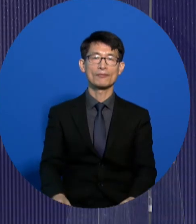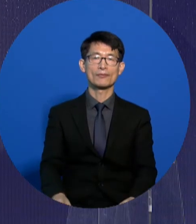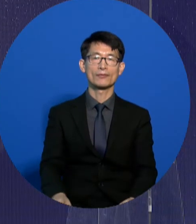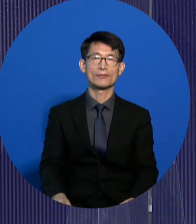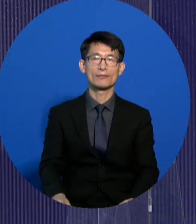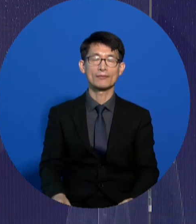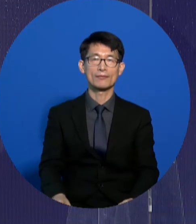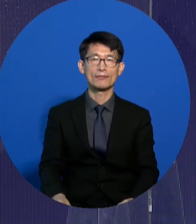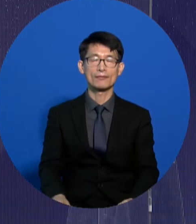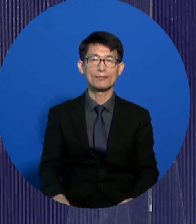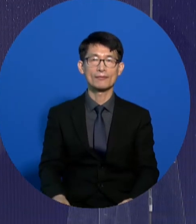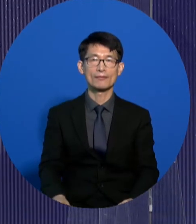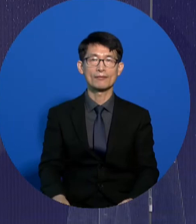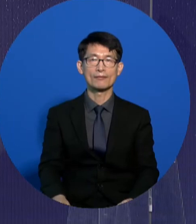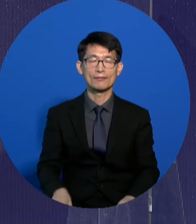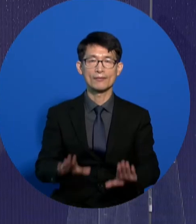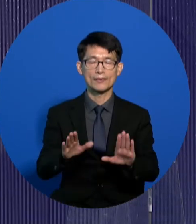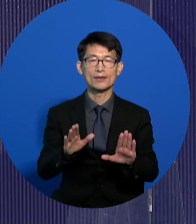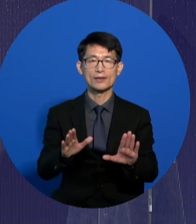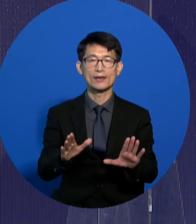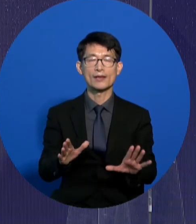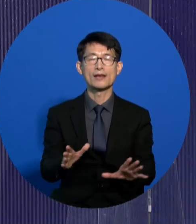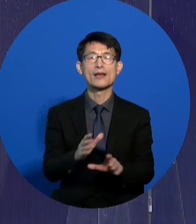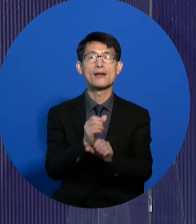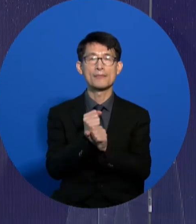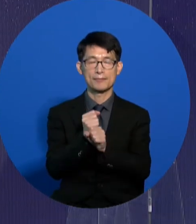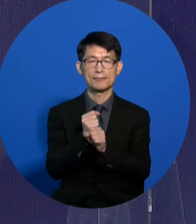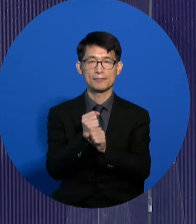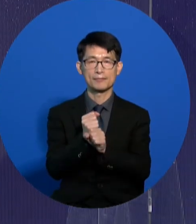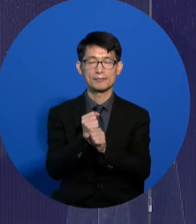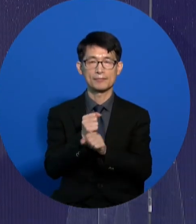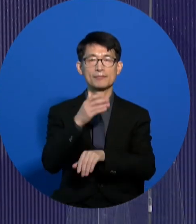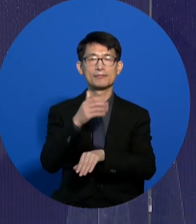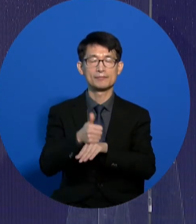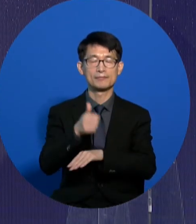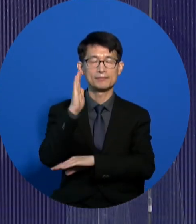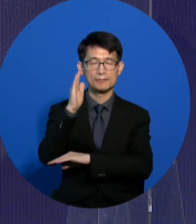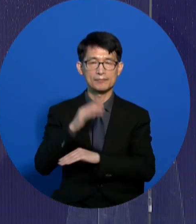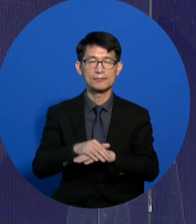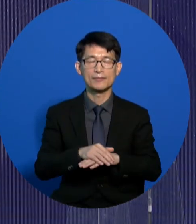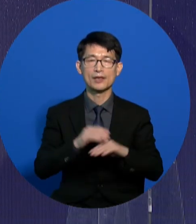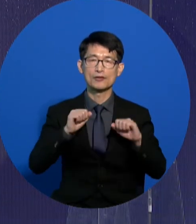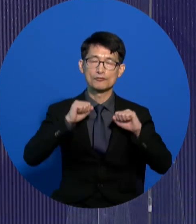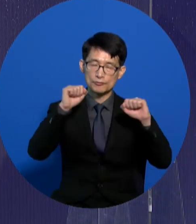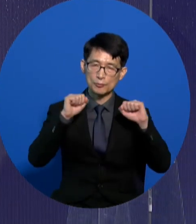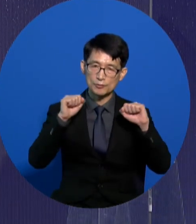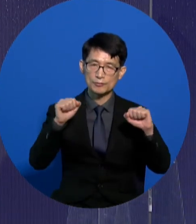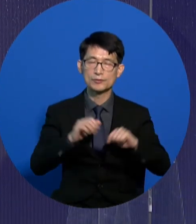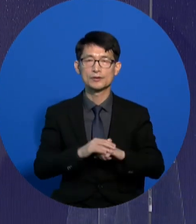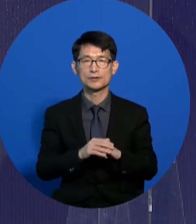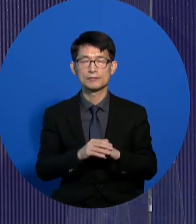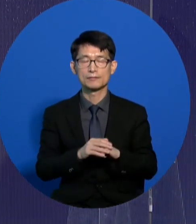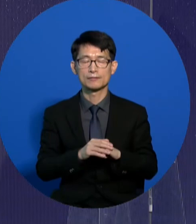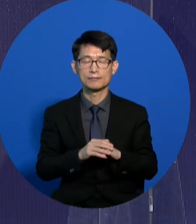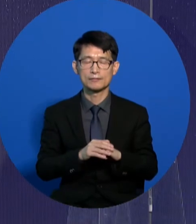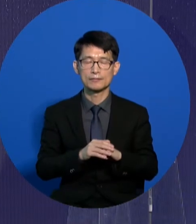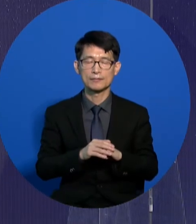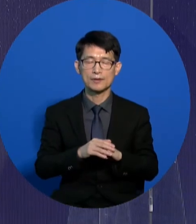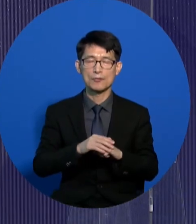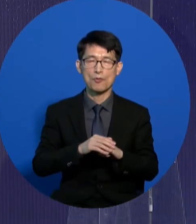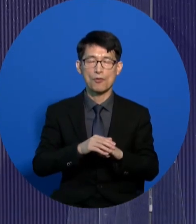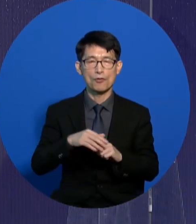이제 마무리해야 될 시간이 왔습니다. 스포츠, 무브먼트, 캠페인 이 단어들은